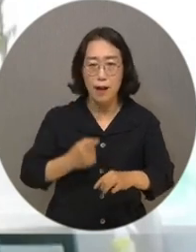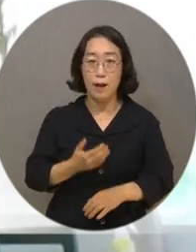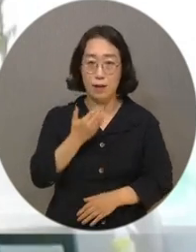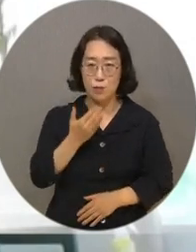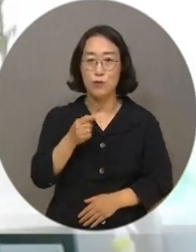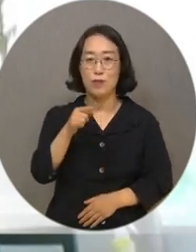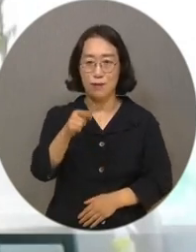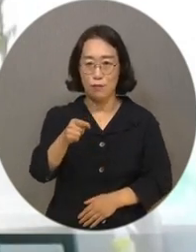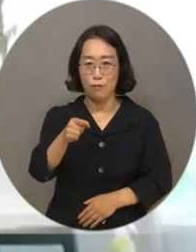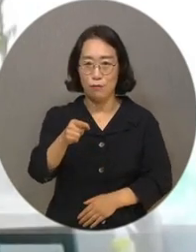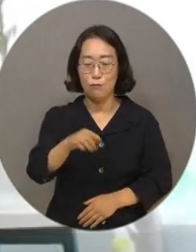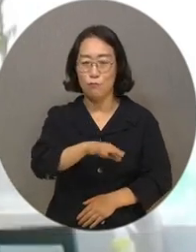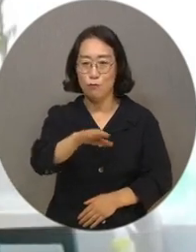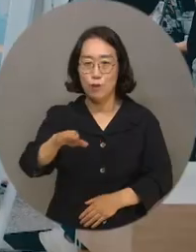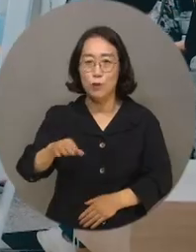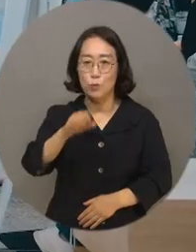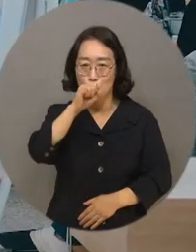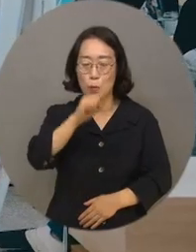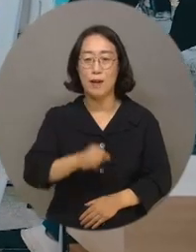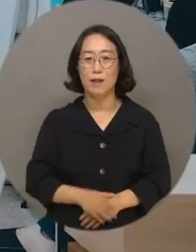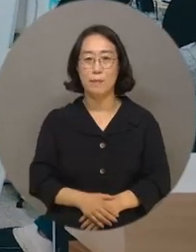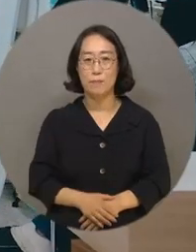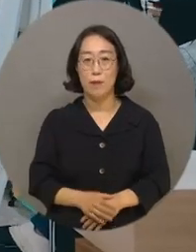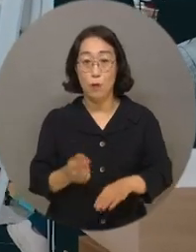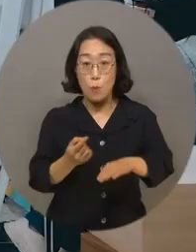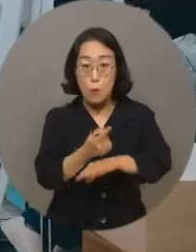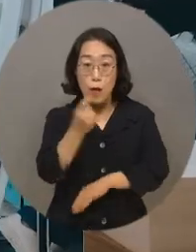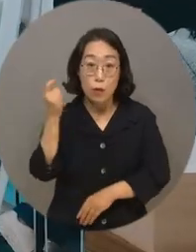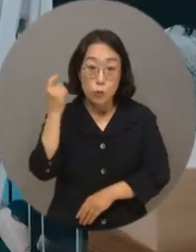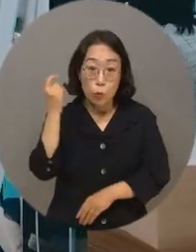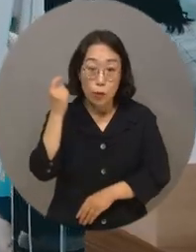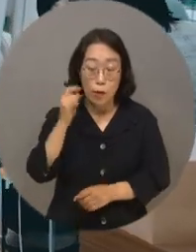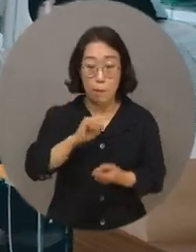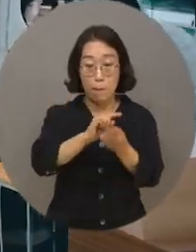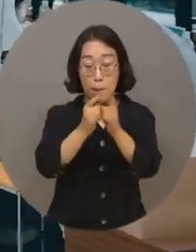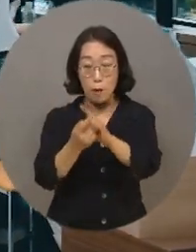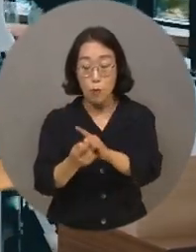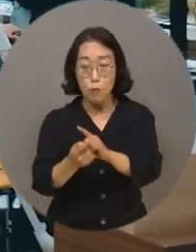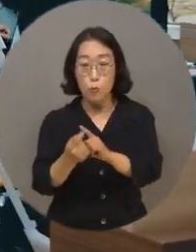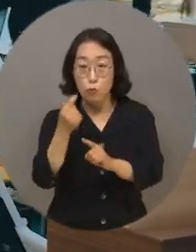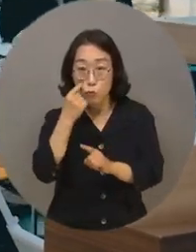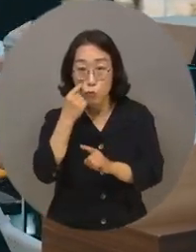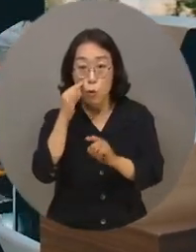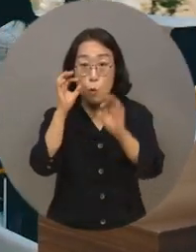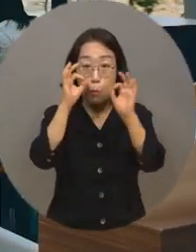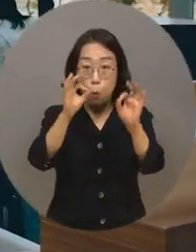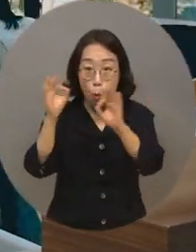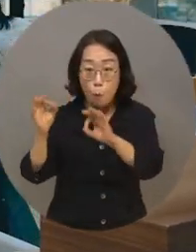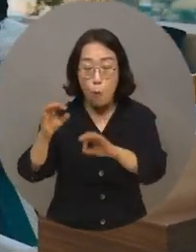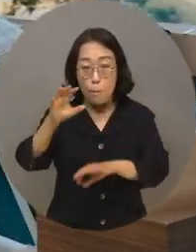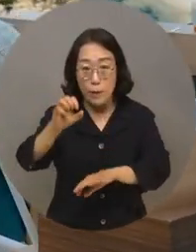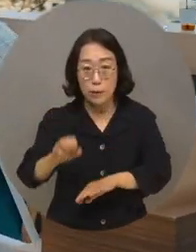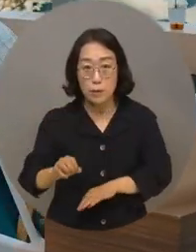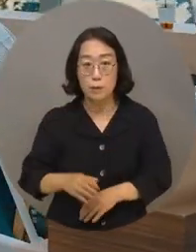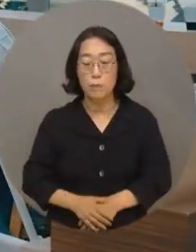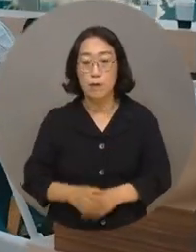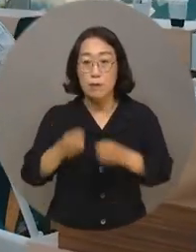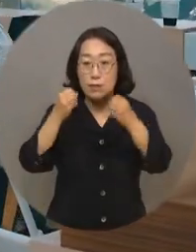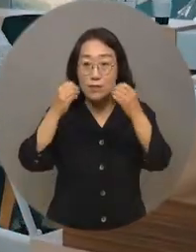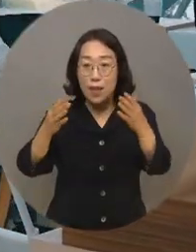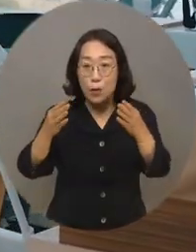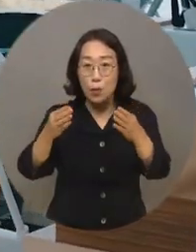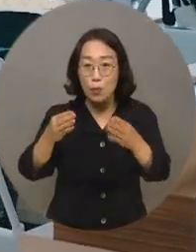대해서 저희가 이제 고무적이고요. 이외에도 소리를 눈으로 보고 만지고 만들 수 있는 도구인 BGM